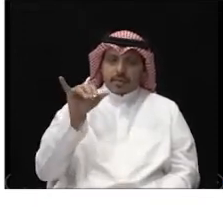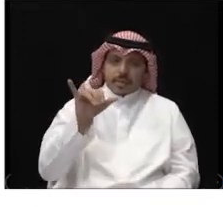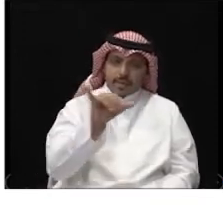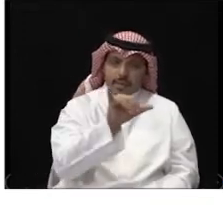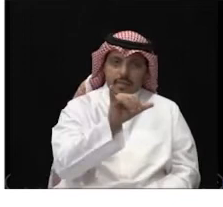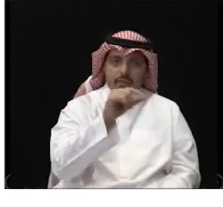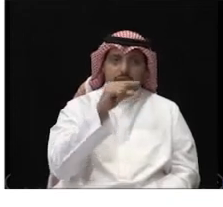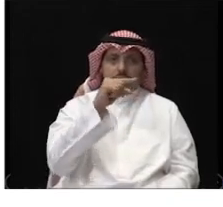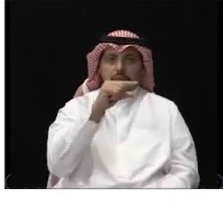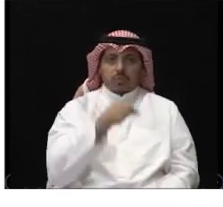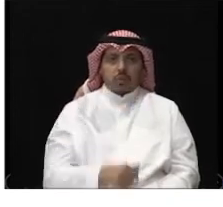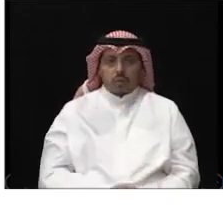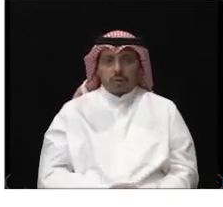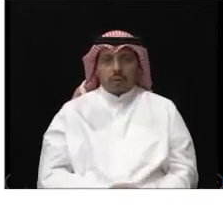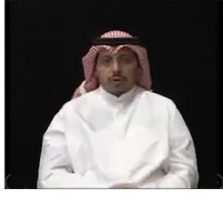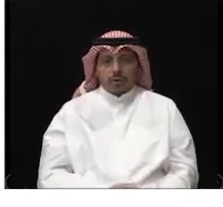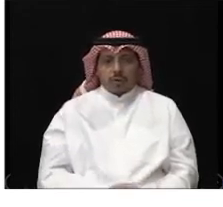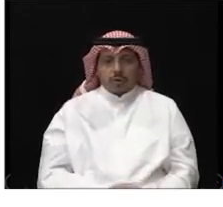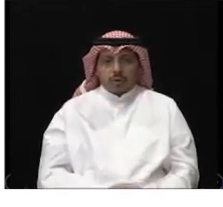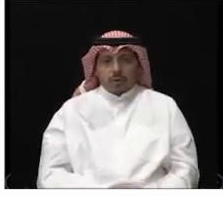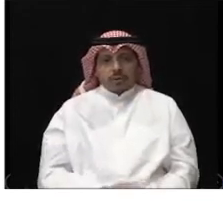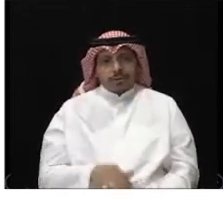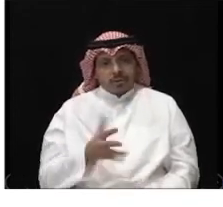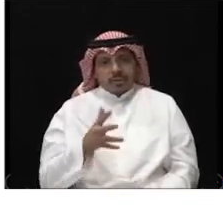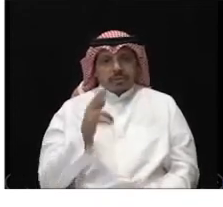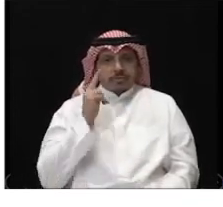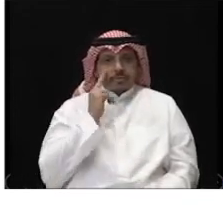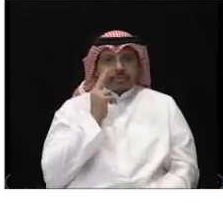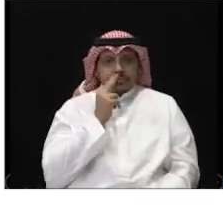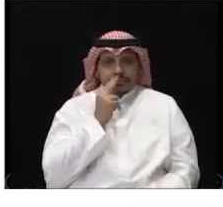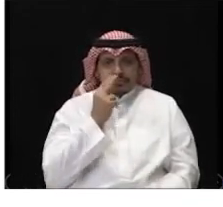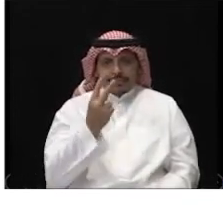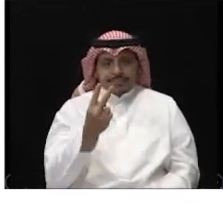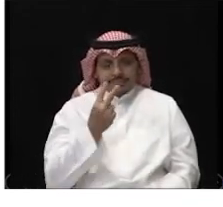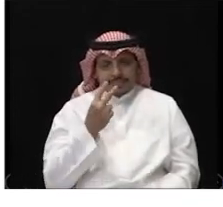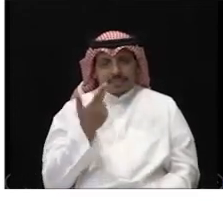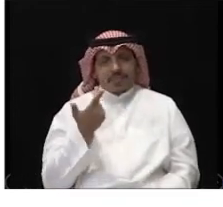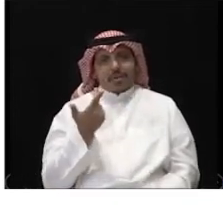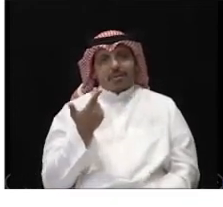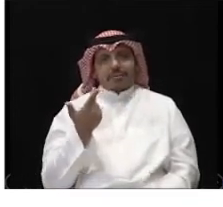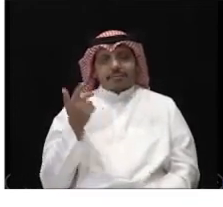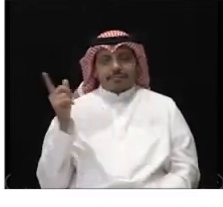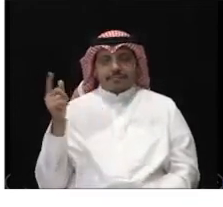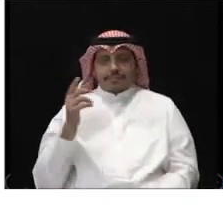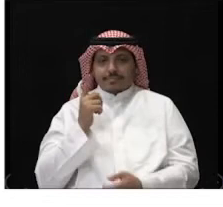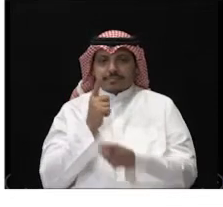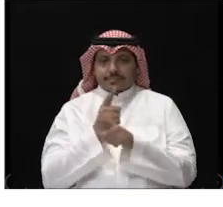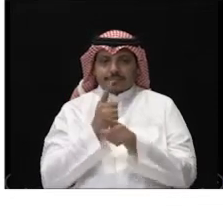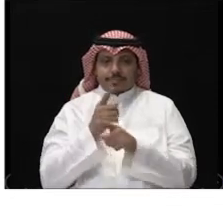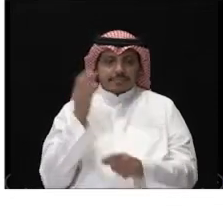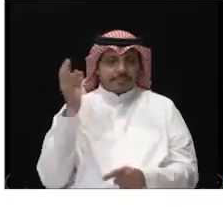عي دو، جميل جدا، رائع، هنا ممتاز